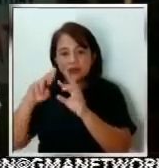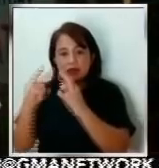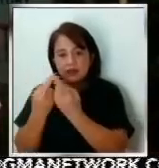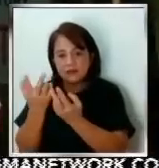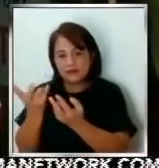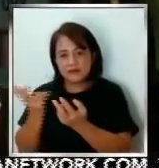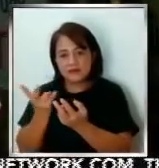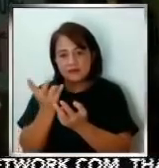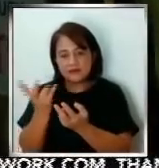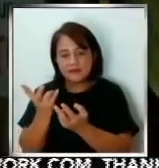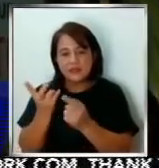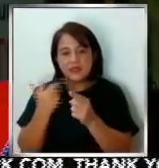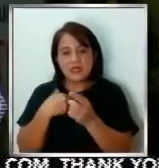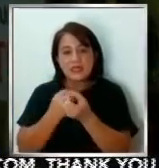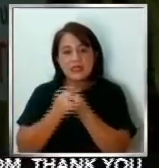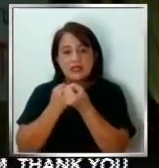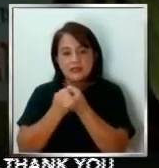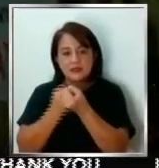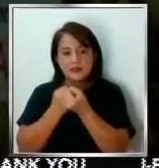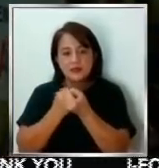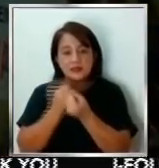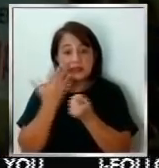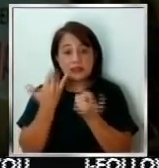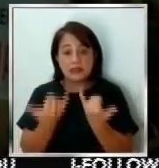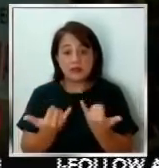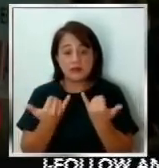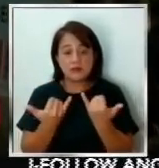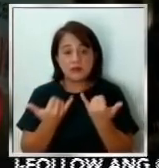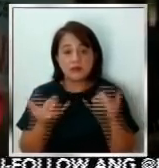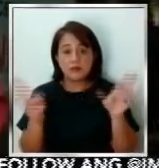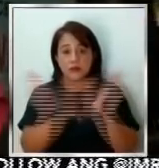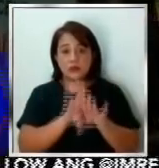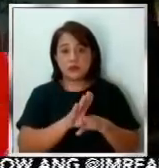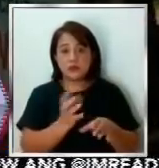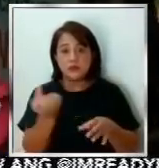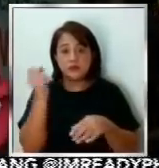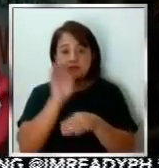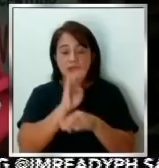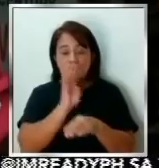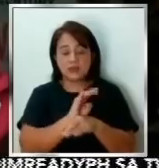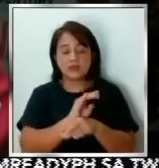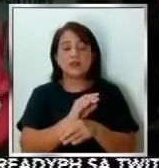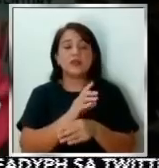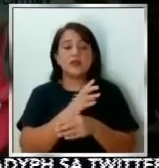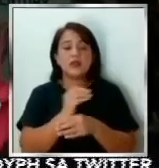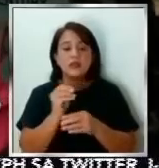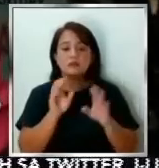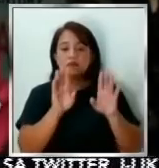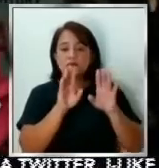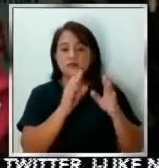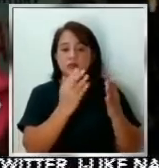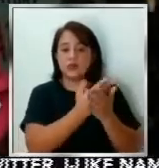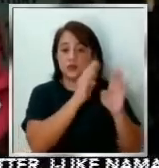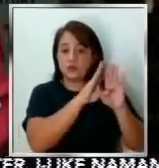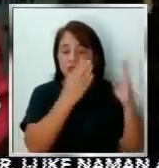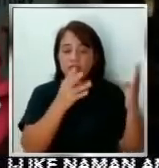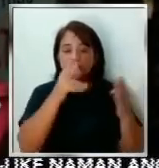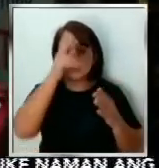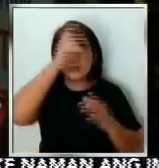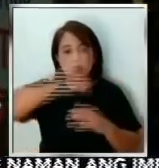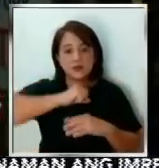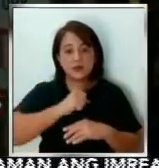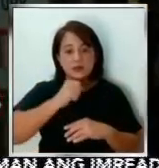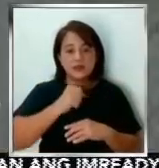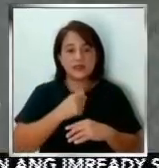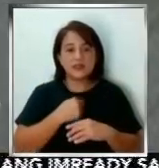kasi kagaya nga ngayon, sarado yung negosyo nila. Tapos yun nga, bagong bukas yung chicken wings nila. So kaya